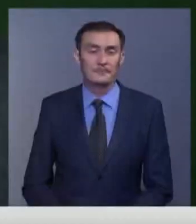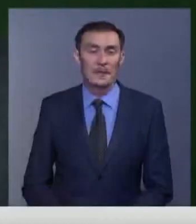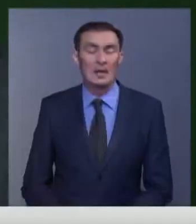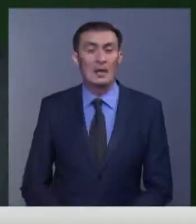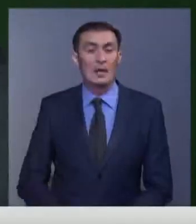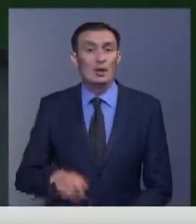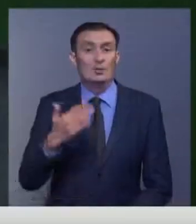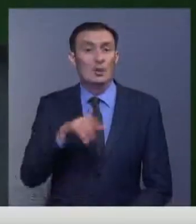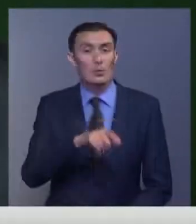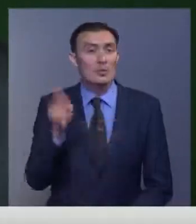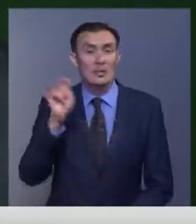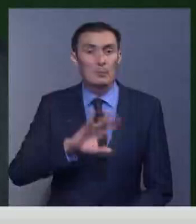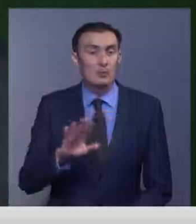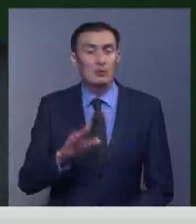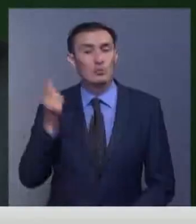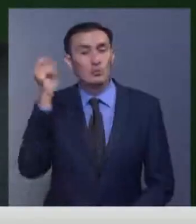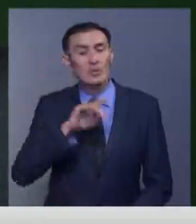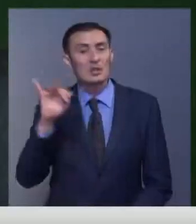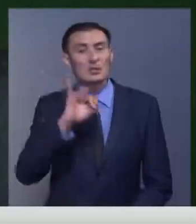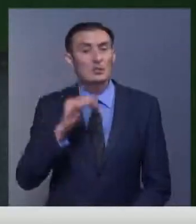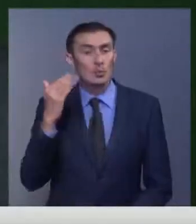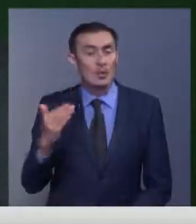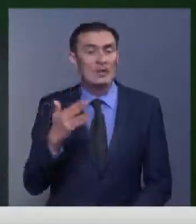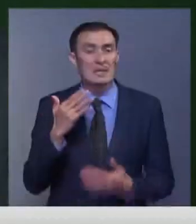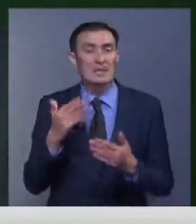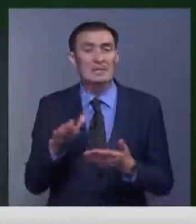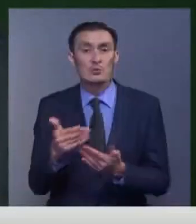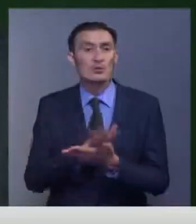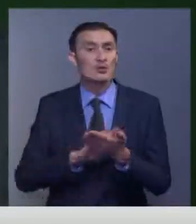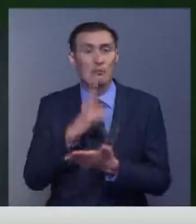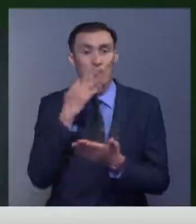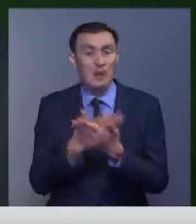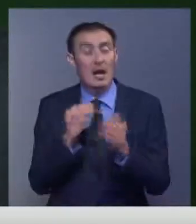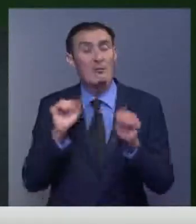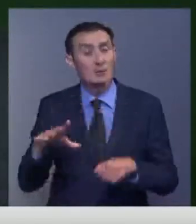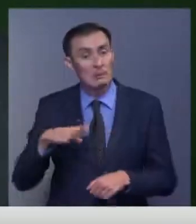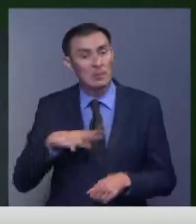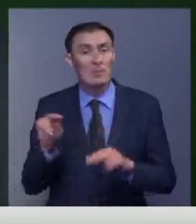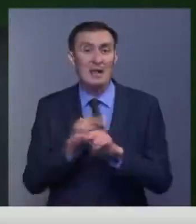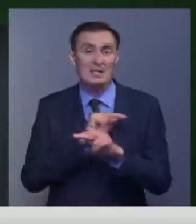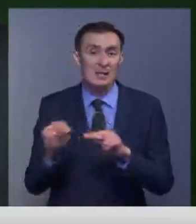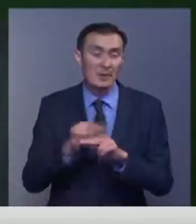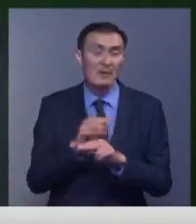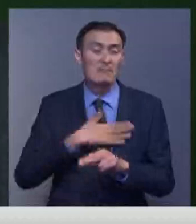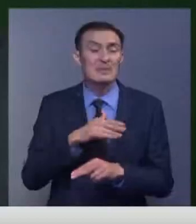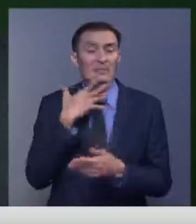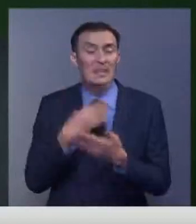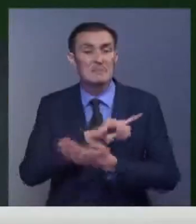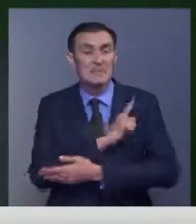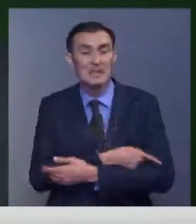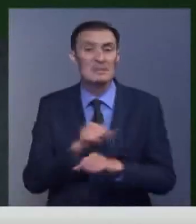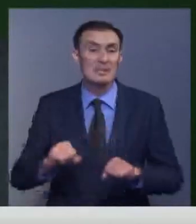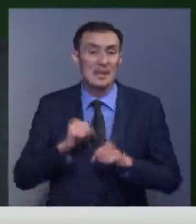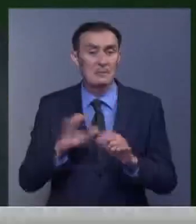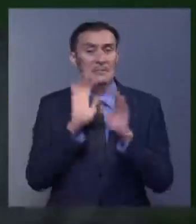Сюда не приходят люди, чтобы узнать об истории Бай Турсынова. Здесь нечего показать, а можно было бы отреставрировать. Мы своими силами